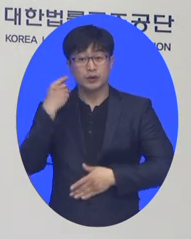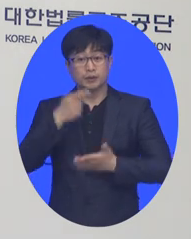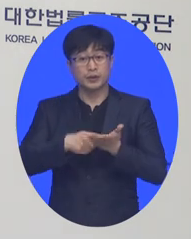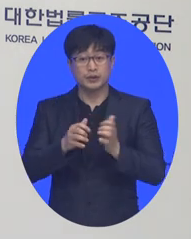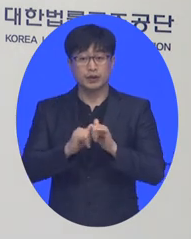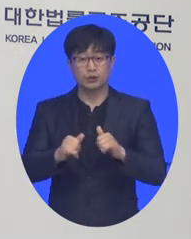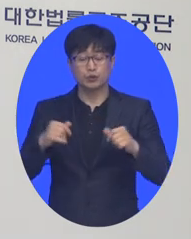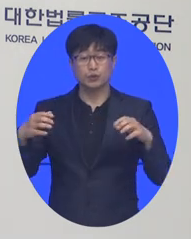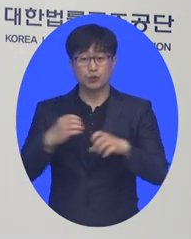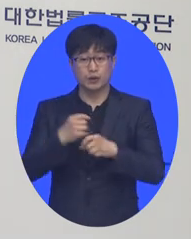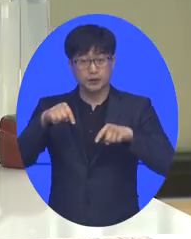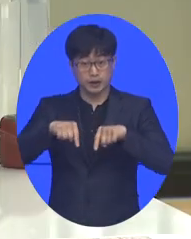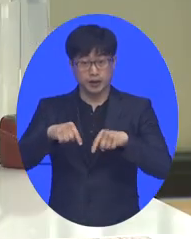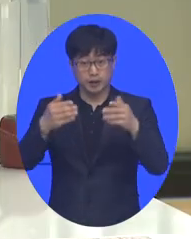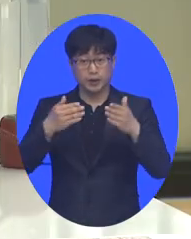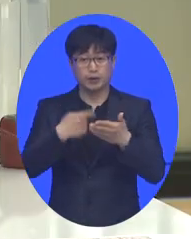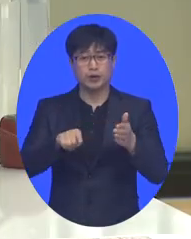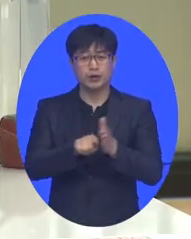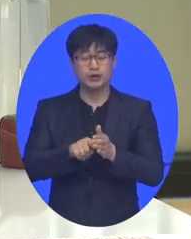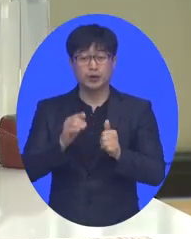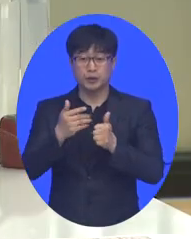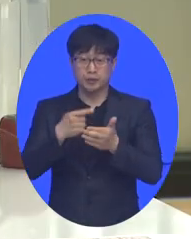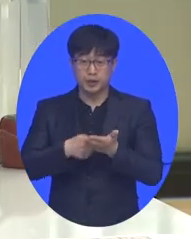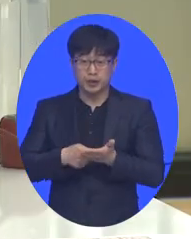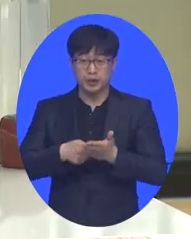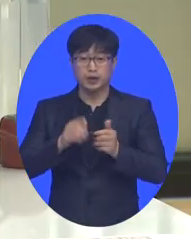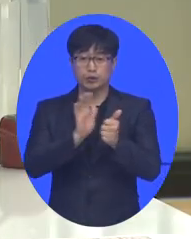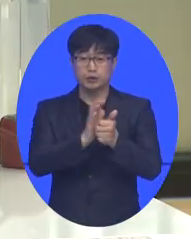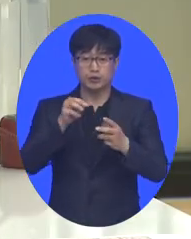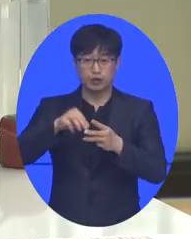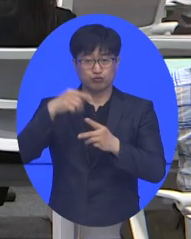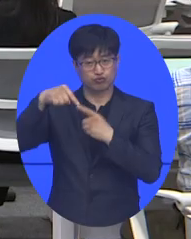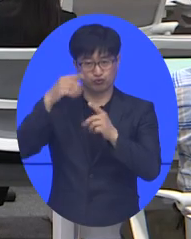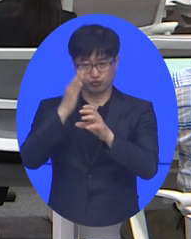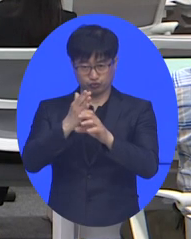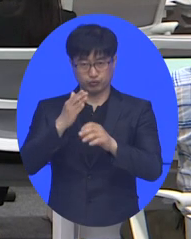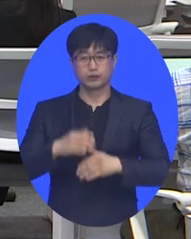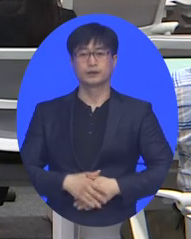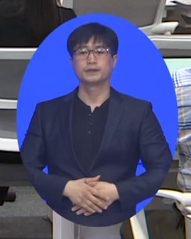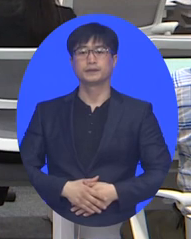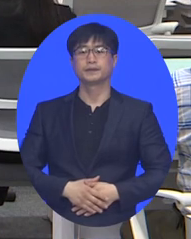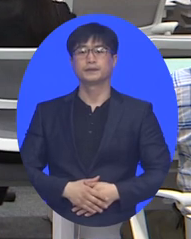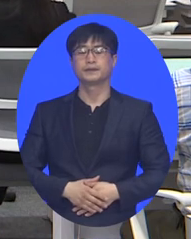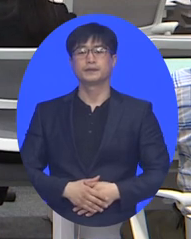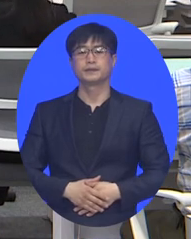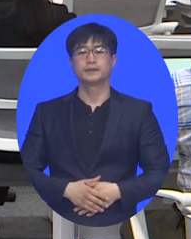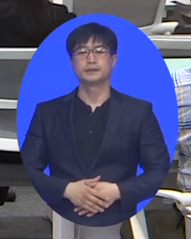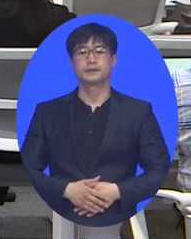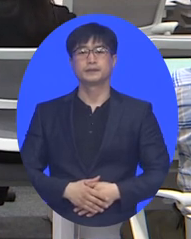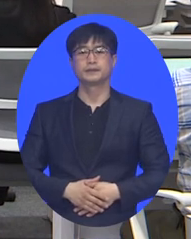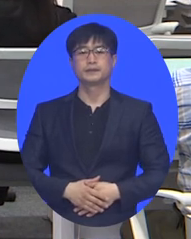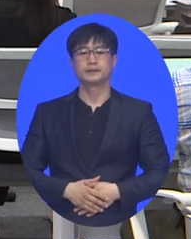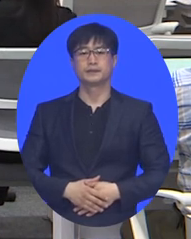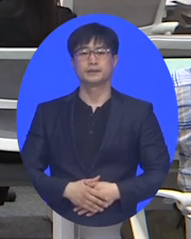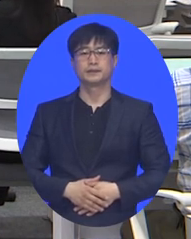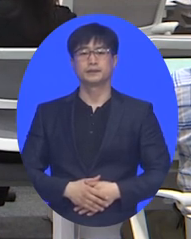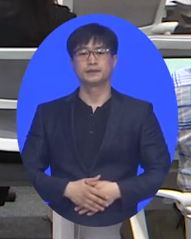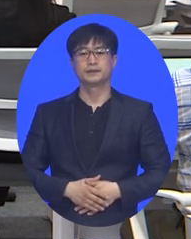돈은 전세 피해자가 종합상담을 받을 수 있도록 전세 피해치원 센터를 운영 중입니다 경기 슈트비 최창순입니다